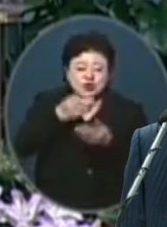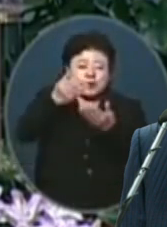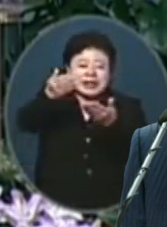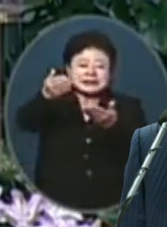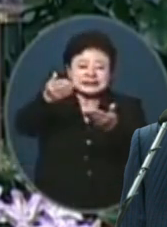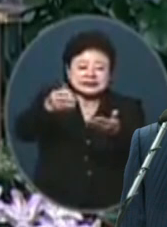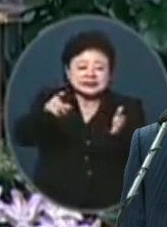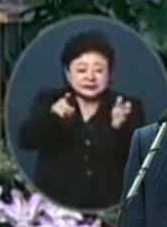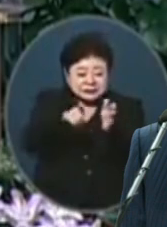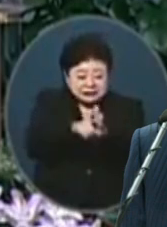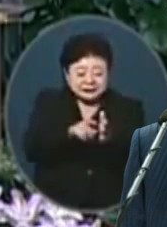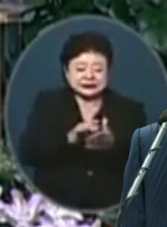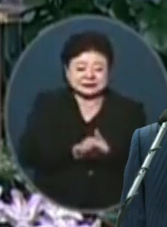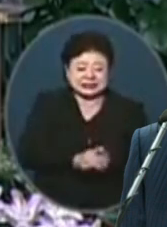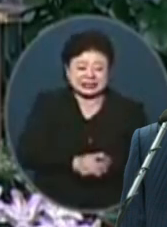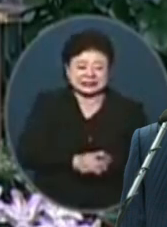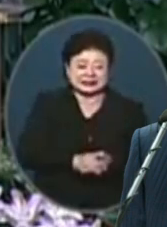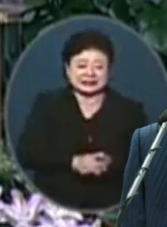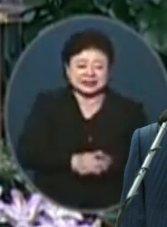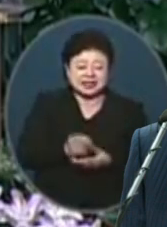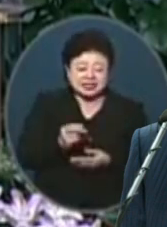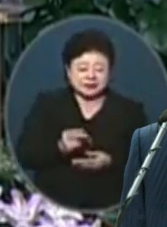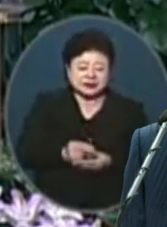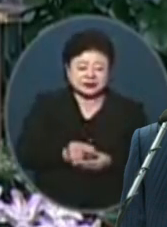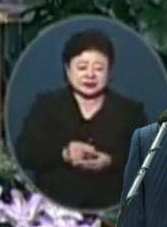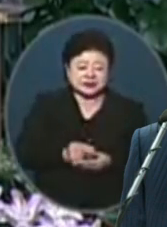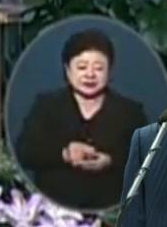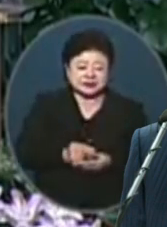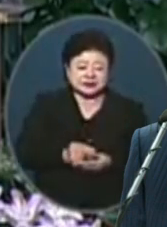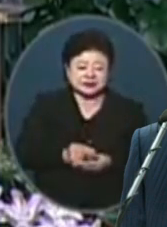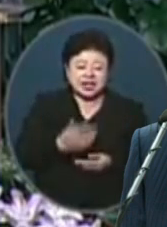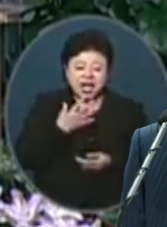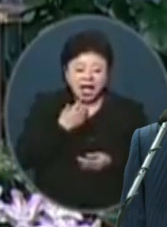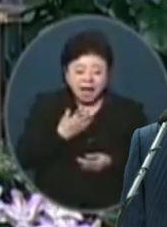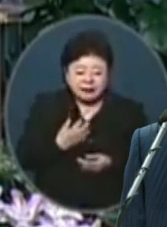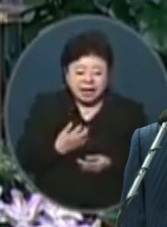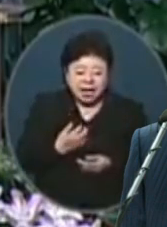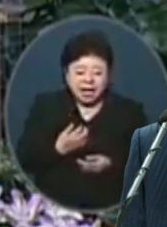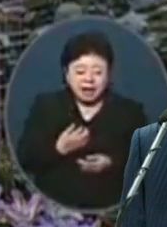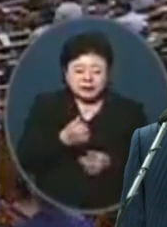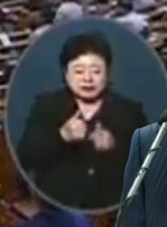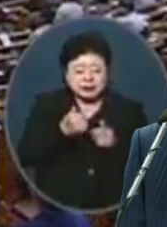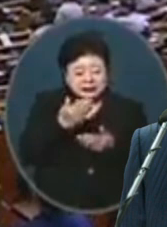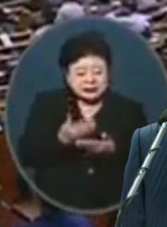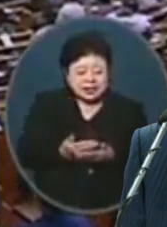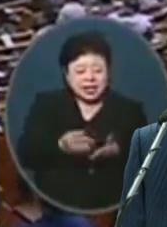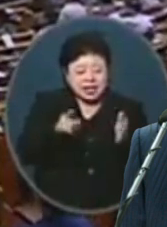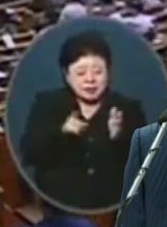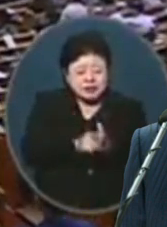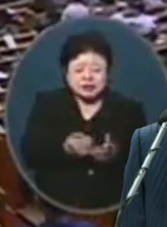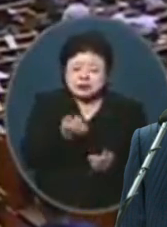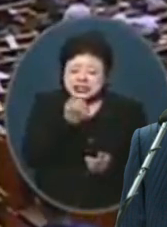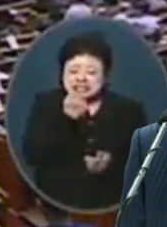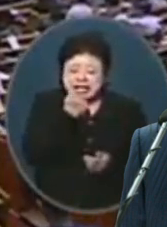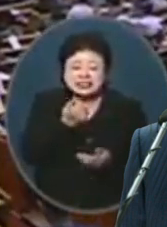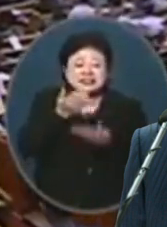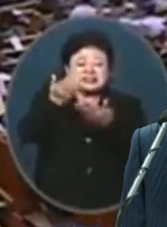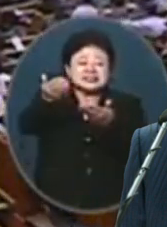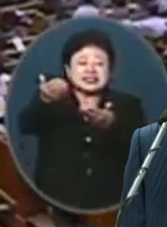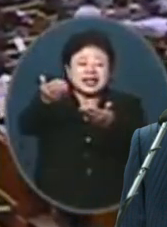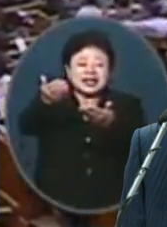바치려는 신앙인 것입니다. 히브리서 11장 11절에 아브라함은 시험을 받을 때 믿음으로 이삭을